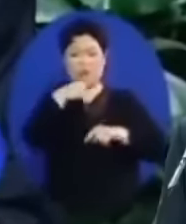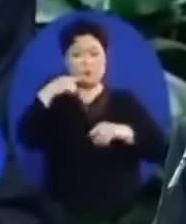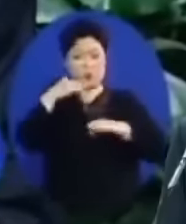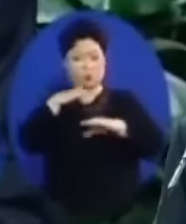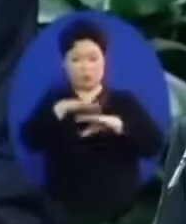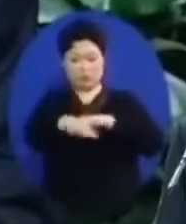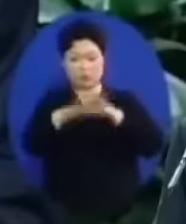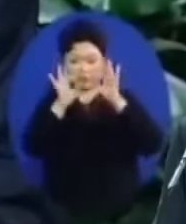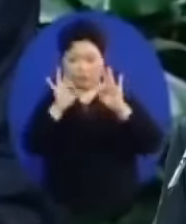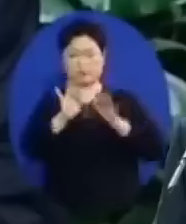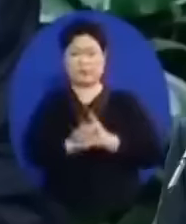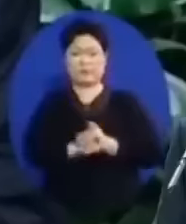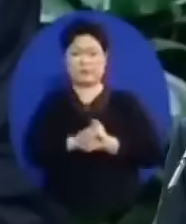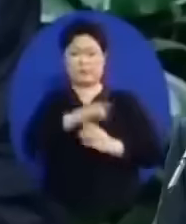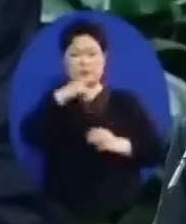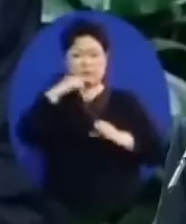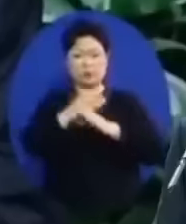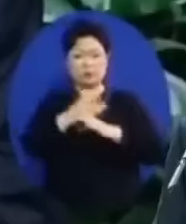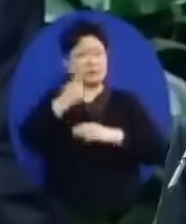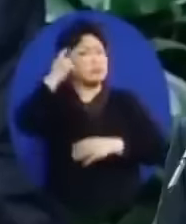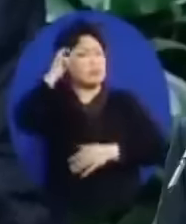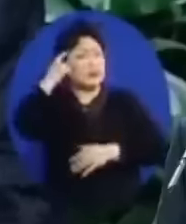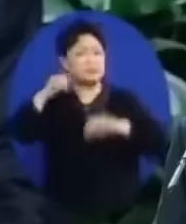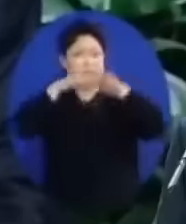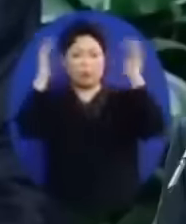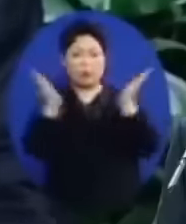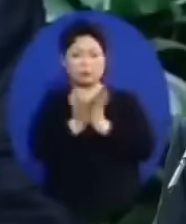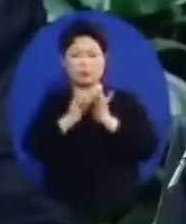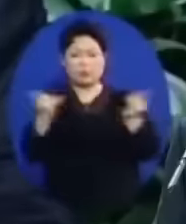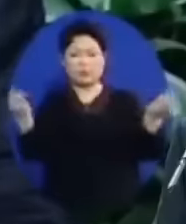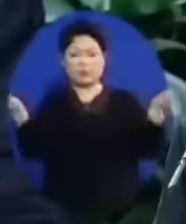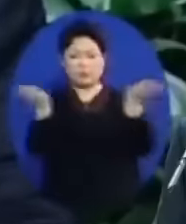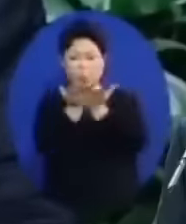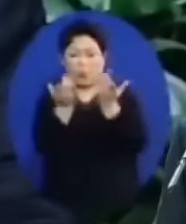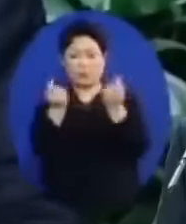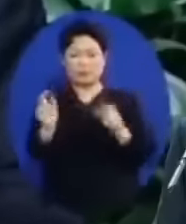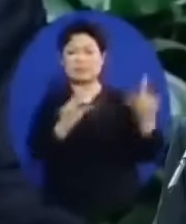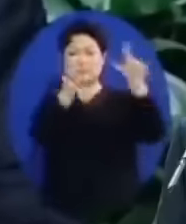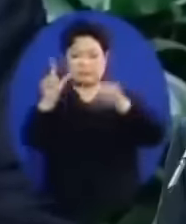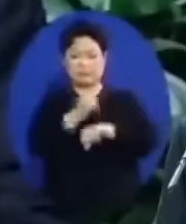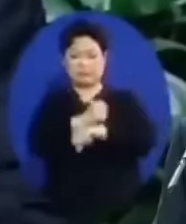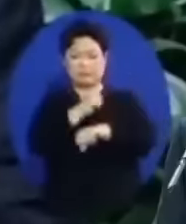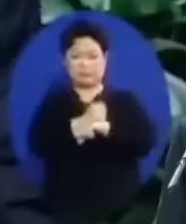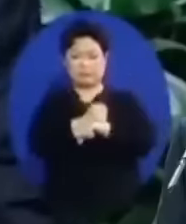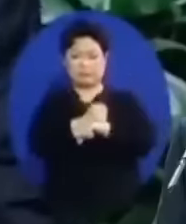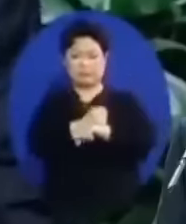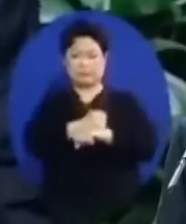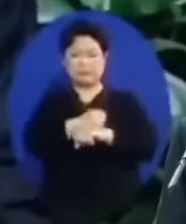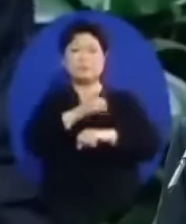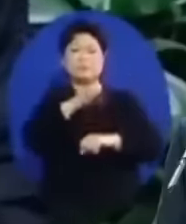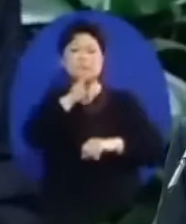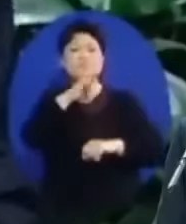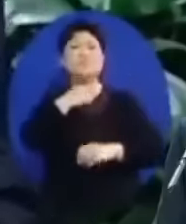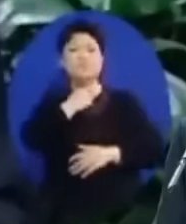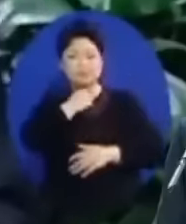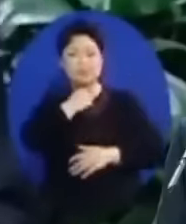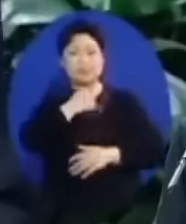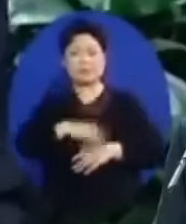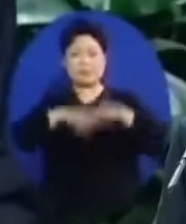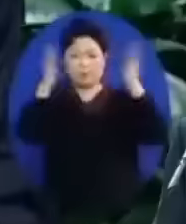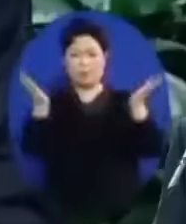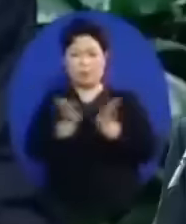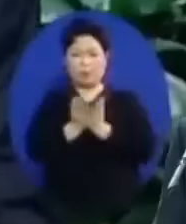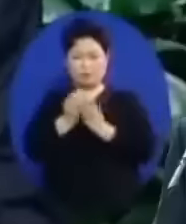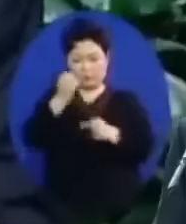보십시다. 공산주의 국가의 이상은 모든 사람이 평균적으로 잘 살게 하기 위해서 정책을 편다는 것입니다.